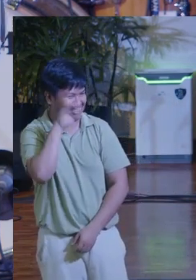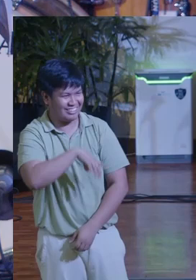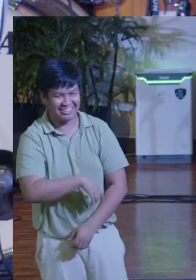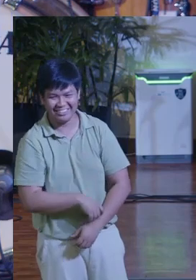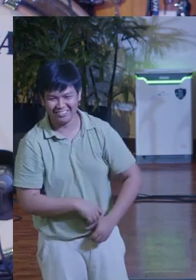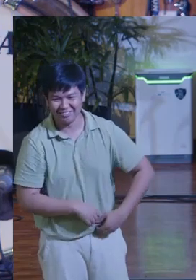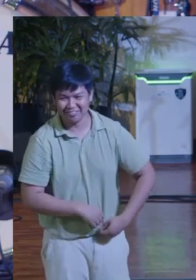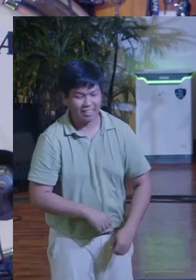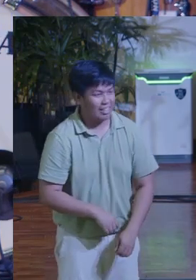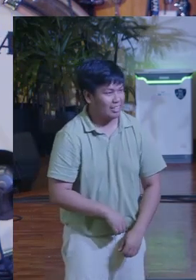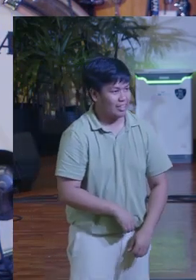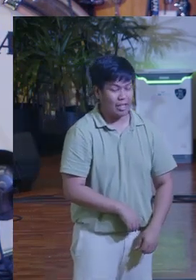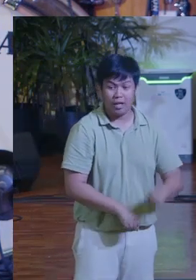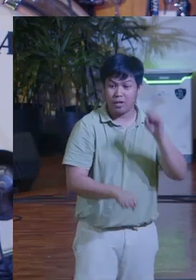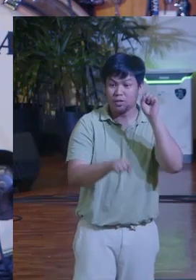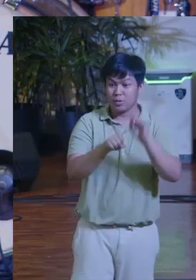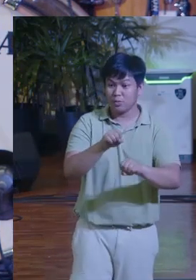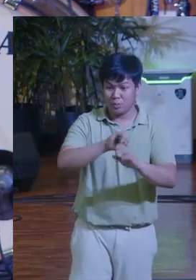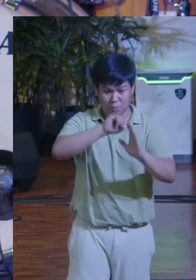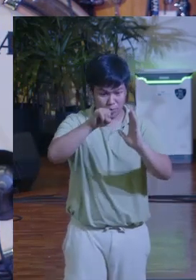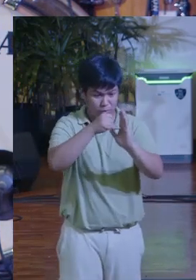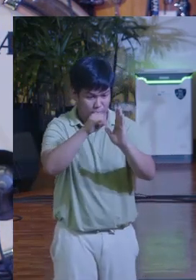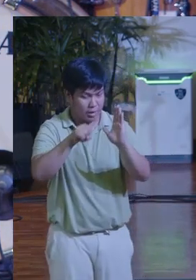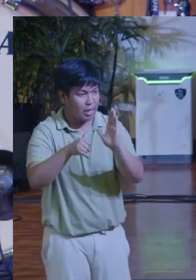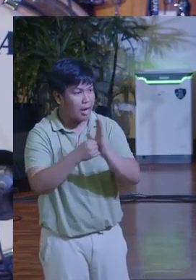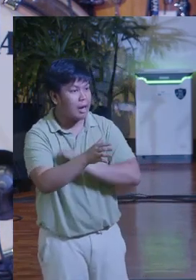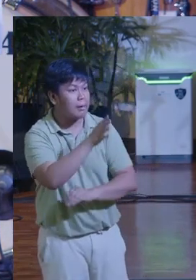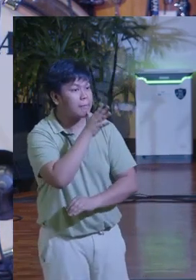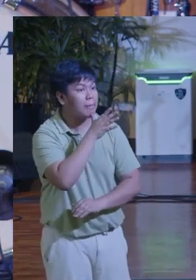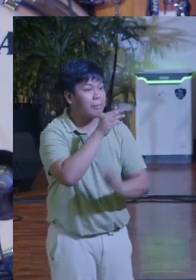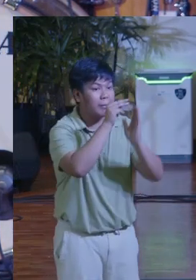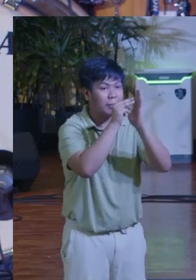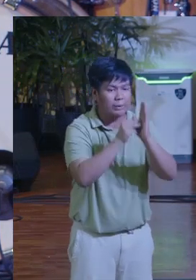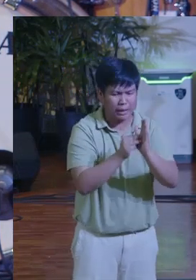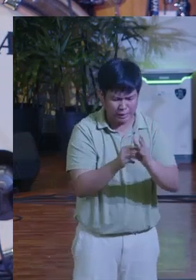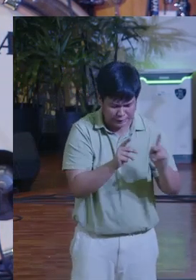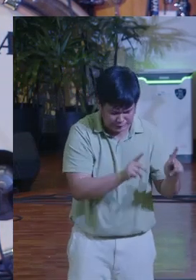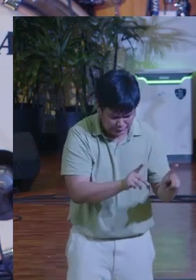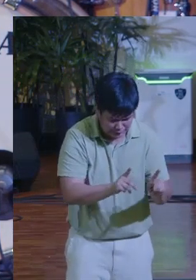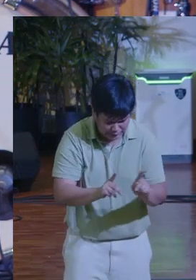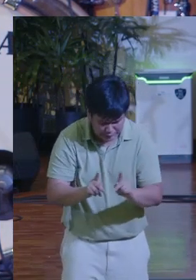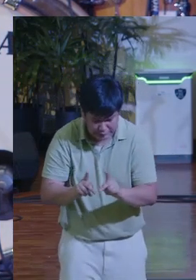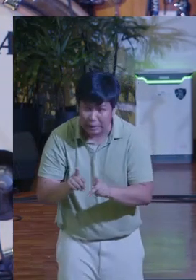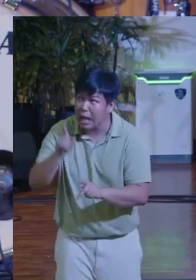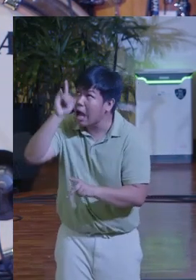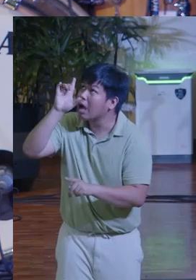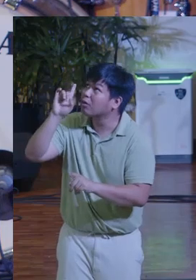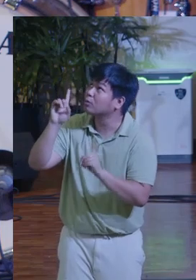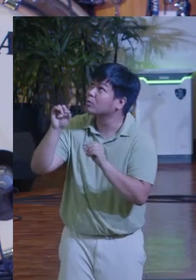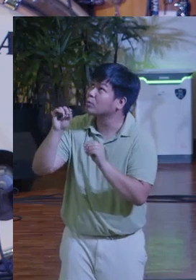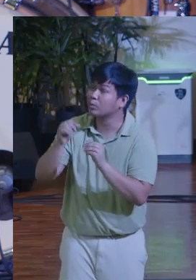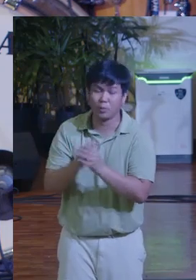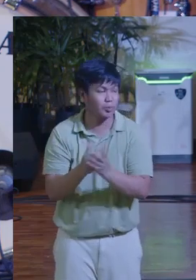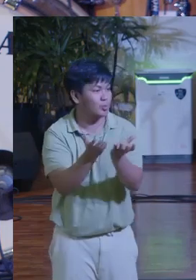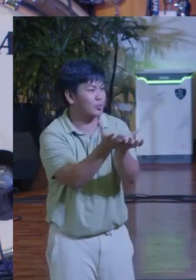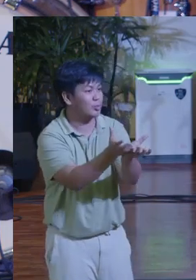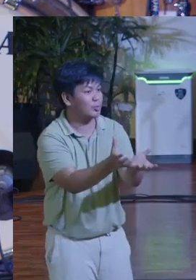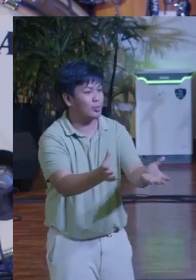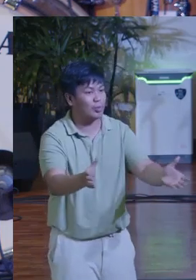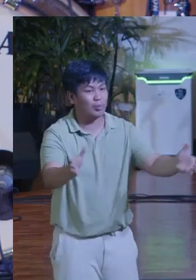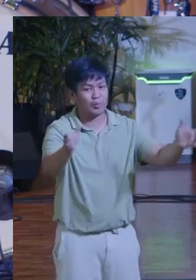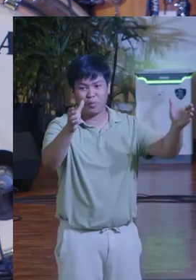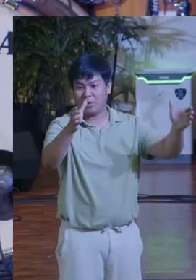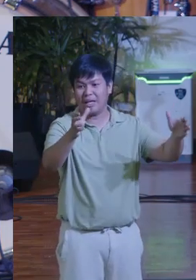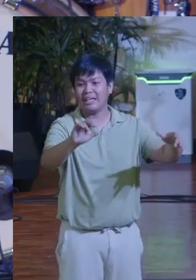gagawa ako ng basket. Yung word po na ginamit dito ay ark. Parang